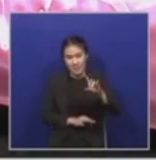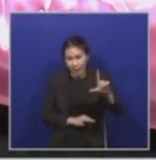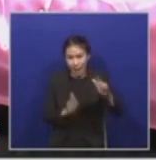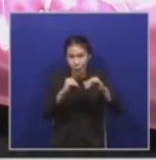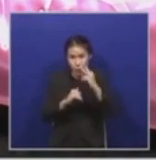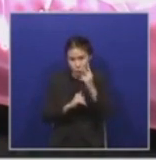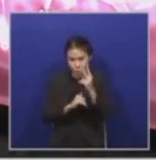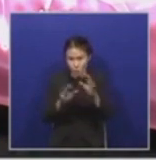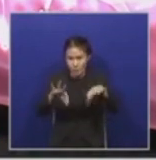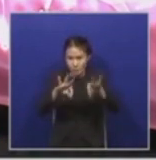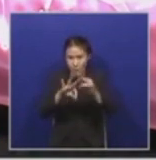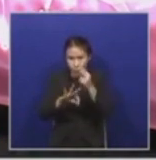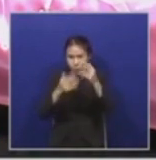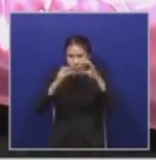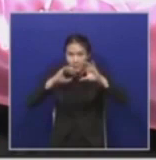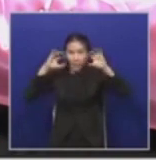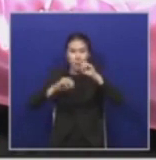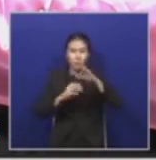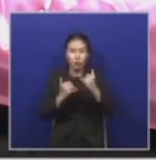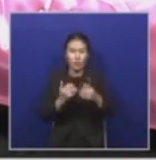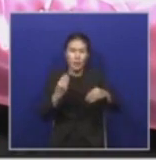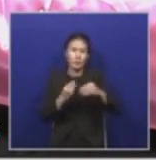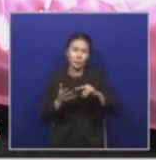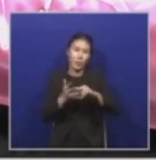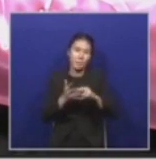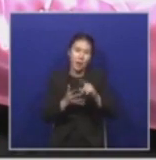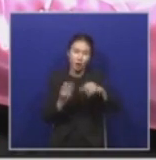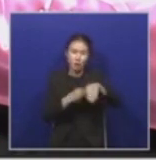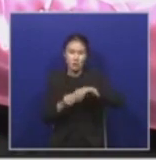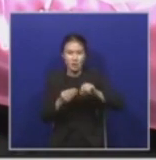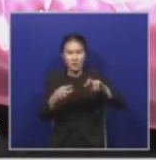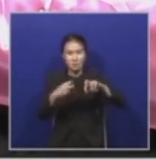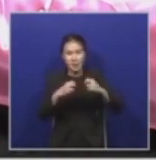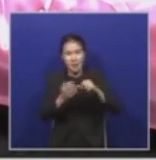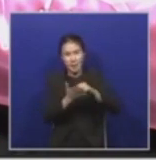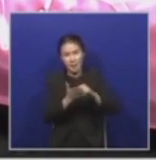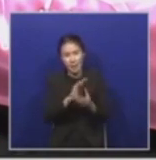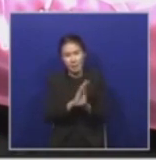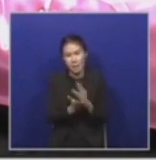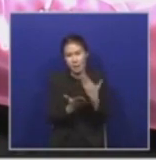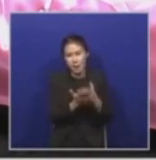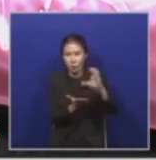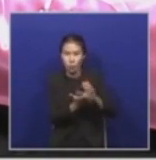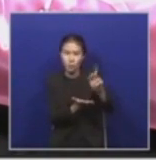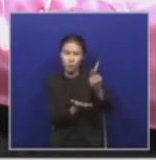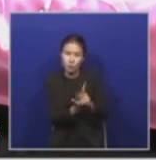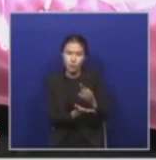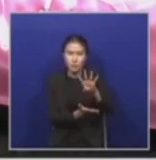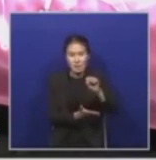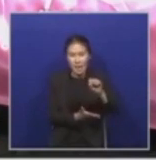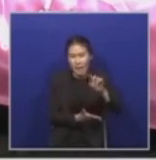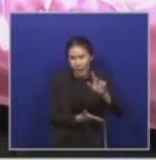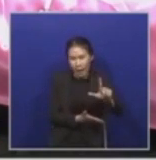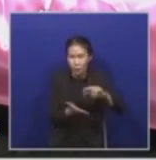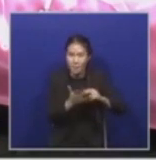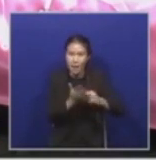นะครับรัฐบาลบอกว่าหลังจากโควิดจะต้องมีภาวะเศรษฐกิจในการแก้ไขปัญหาโน่นนี่นั่นเตรียมเงินก็ประมาณกู้ 400,000 กว่าล้านกู้โน่นกู้นี่จะ